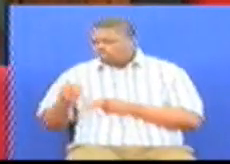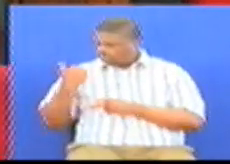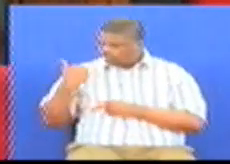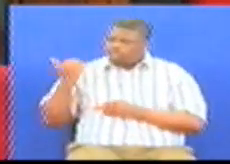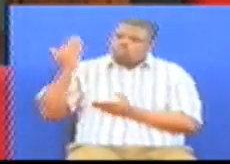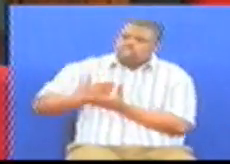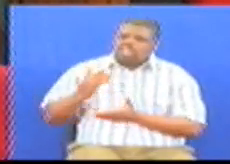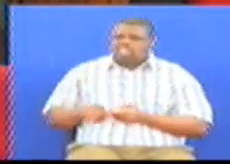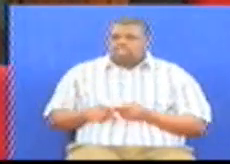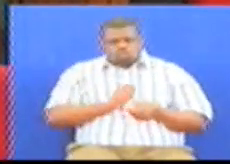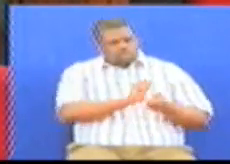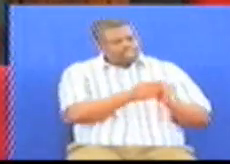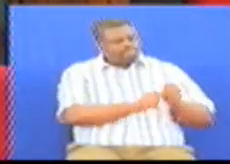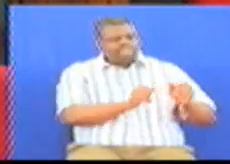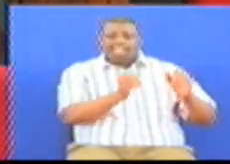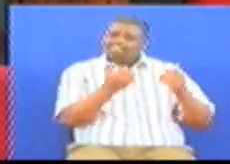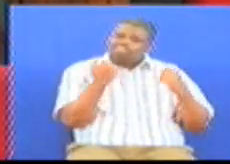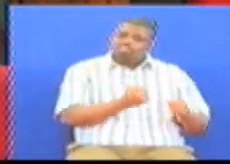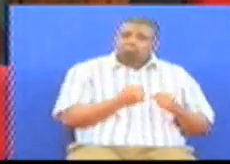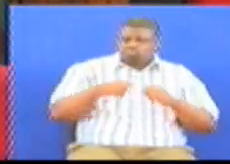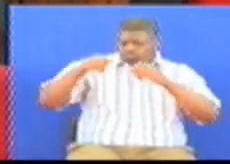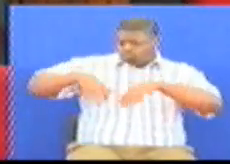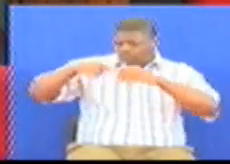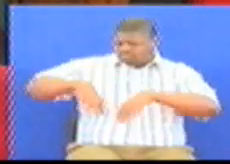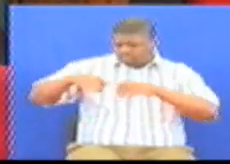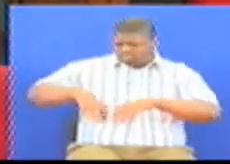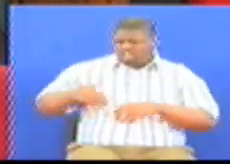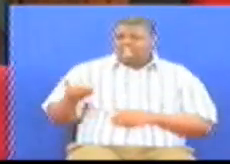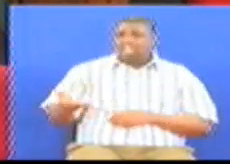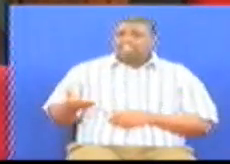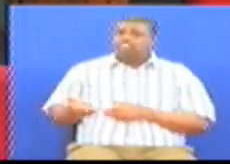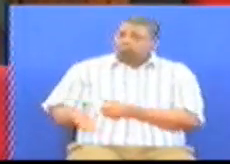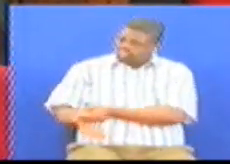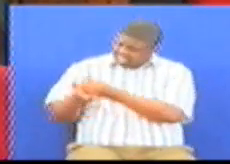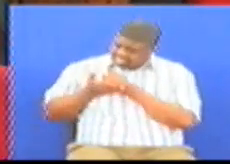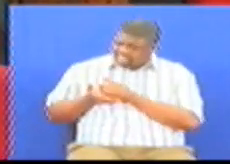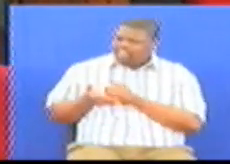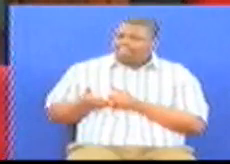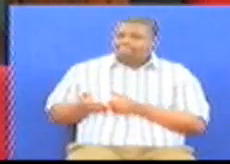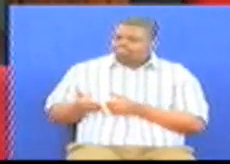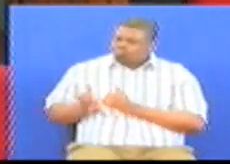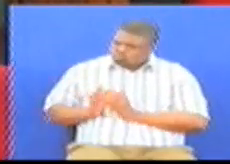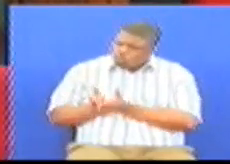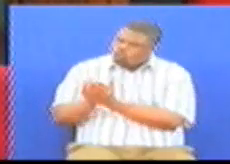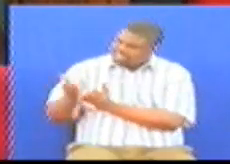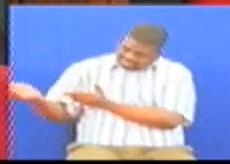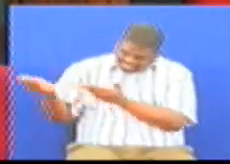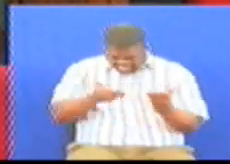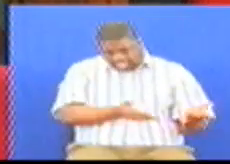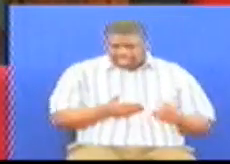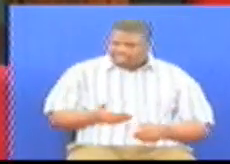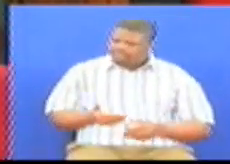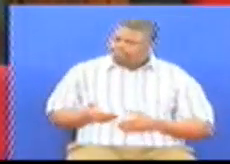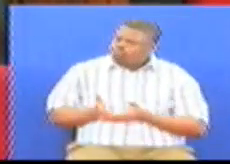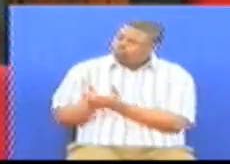kwamba huwezi kurekebisha barabara sasa wakati mvua zinaendelea kunyesha, lakini mtusaidie tuwe na vivuko ili wananchi waweze kupata huduma kwa